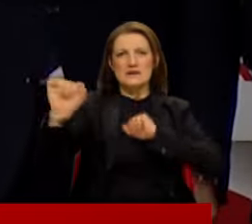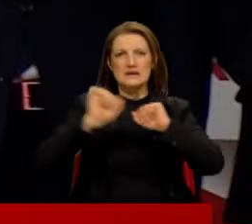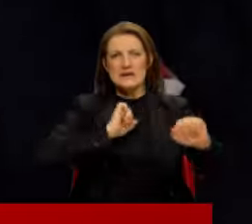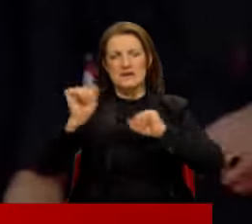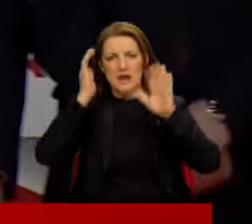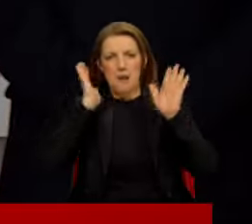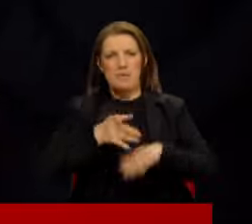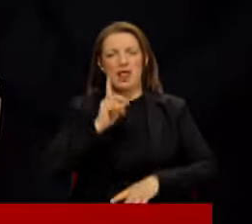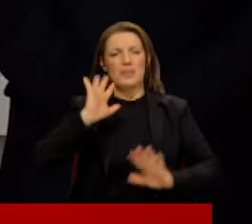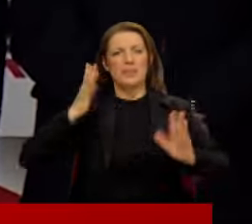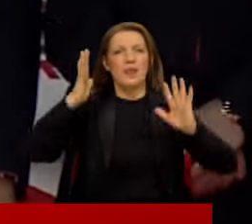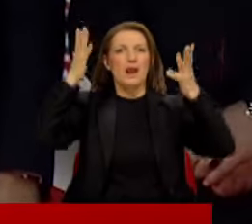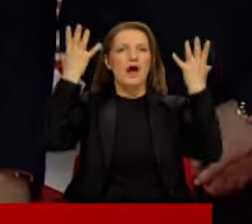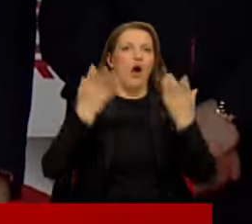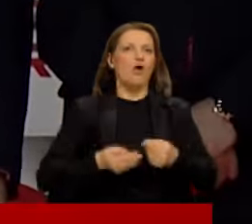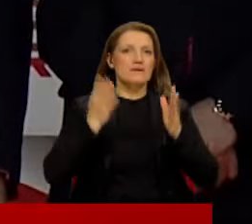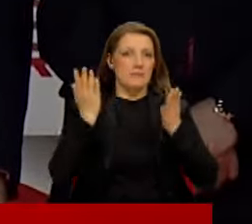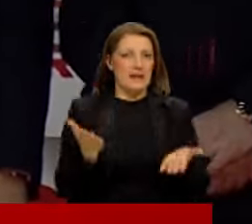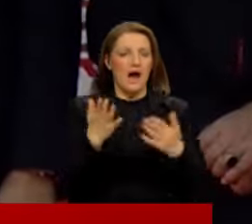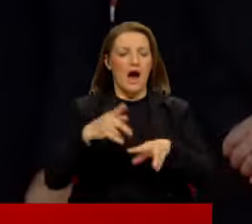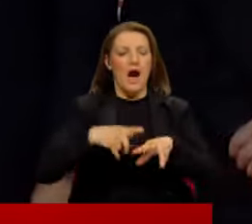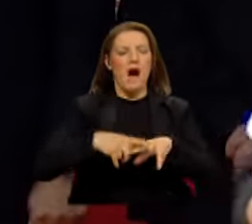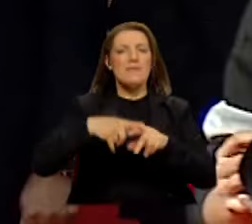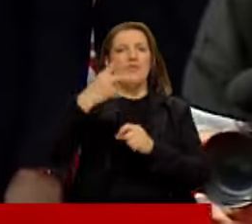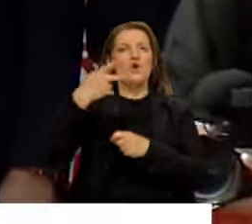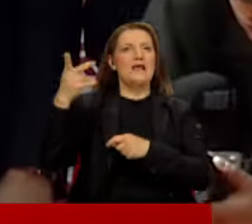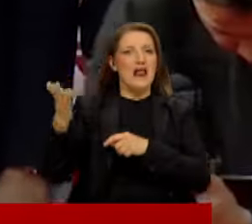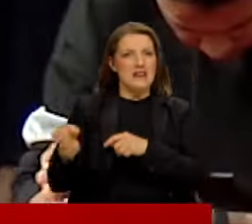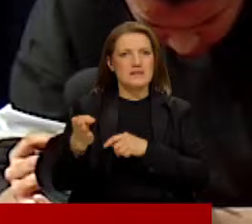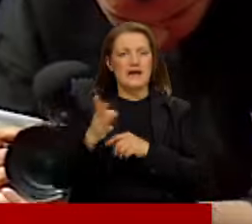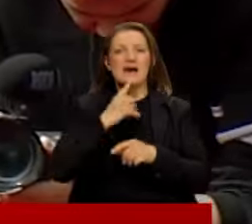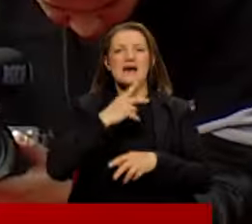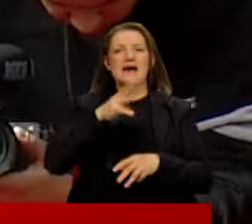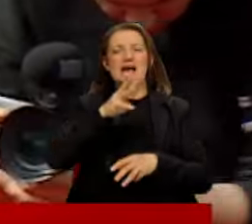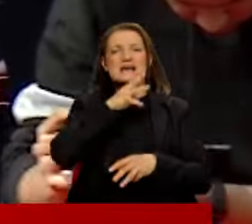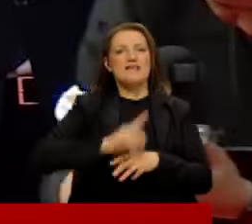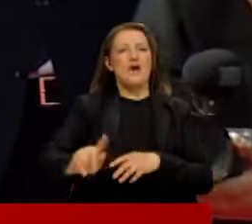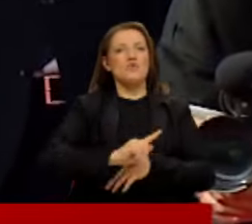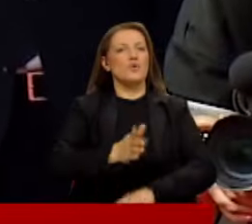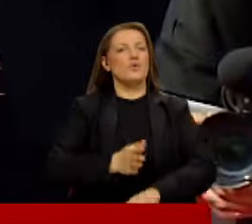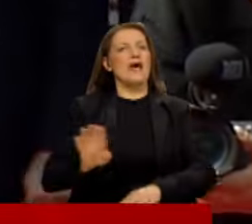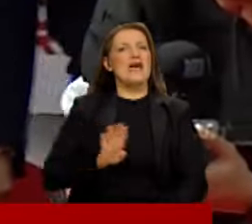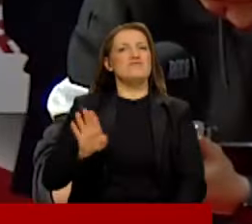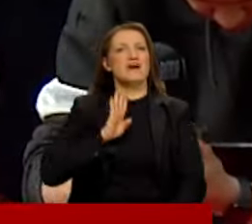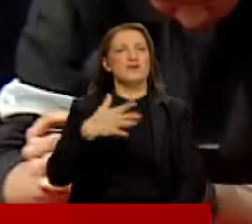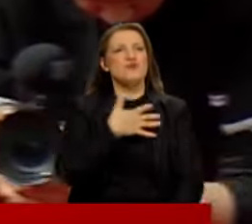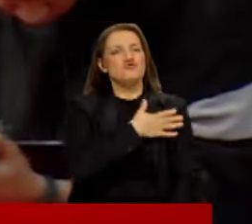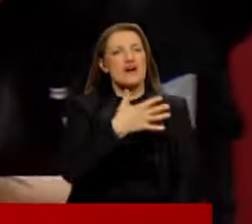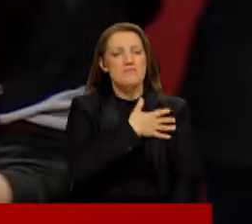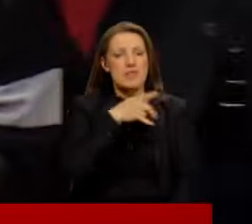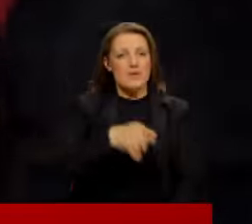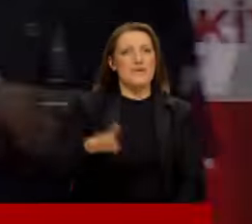de çıldırsanız da Ahmet Özer Esenyurt'un evladıdır.